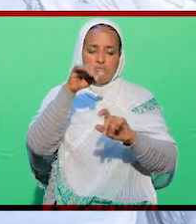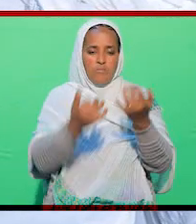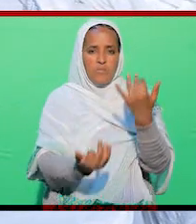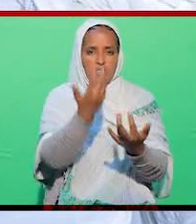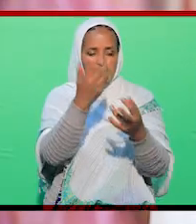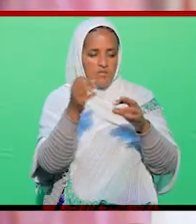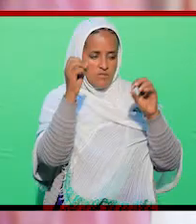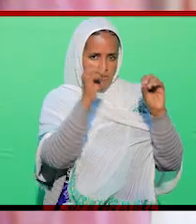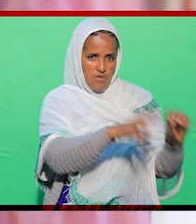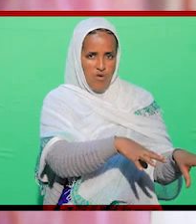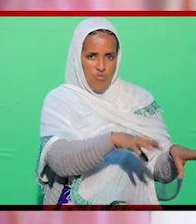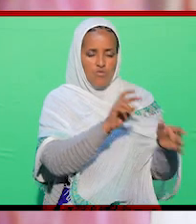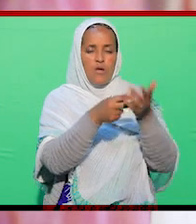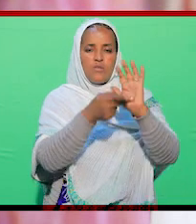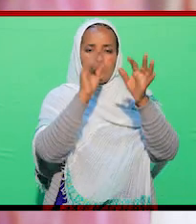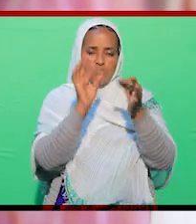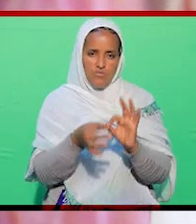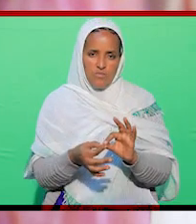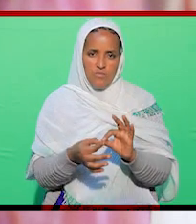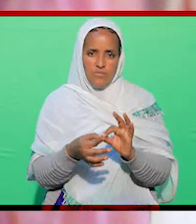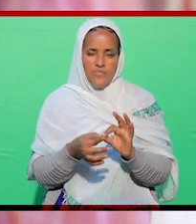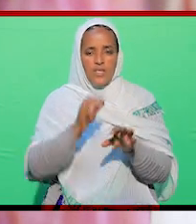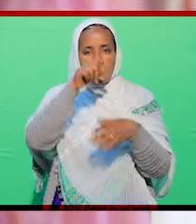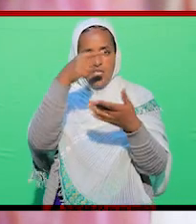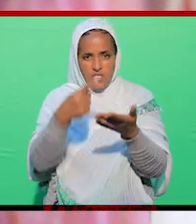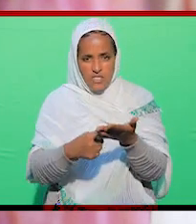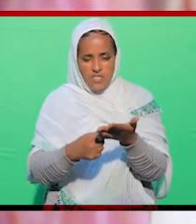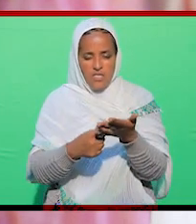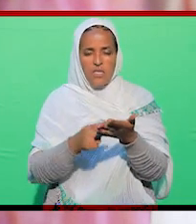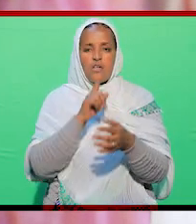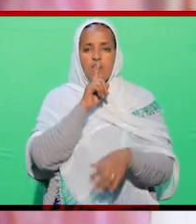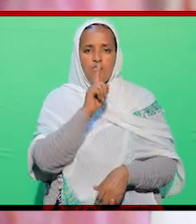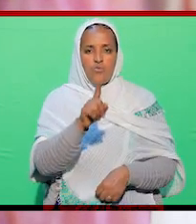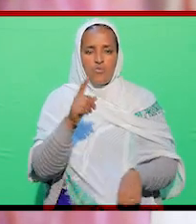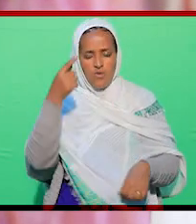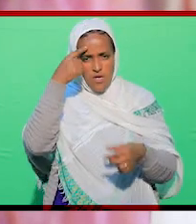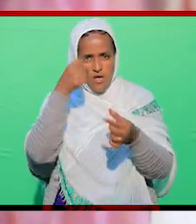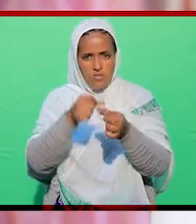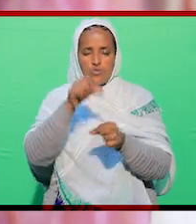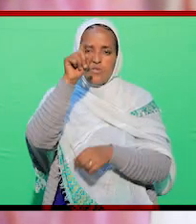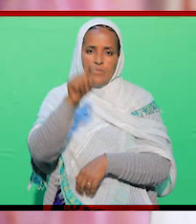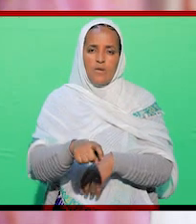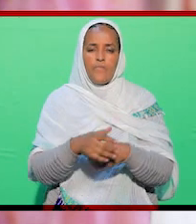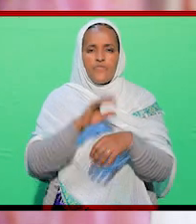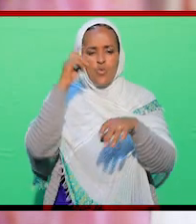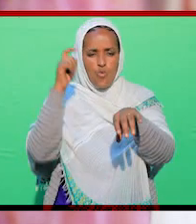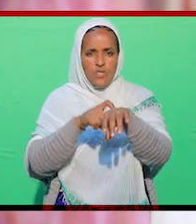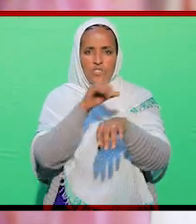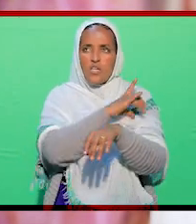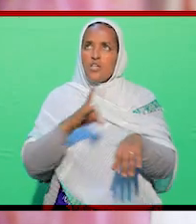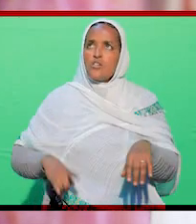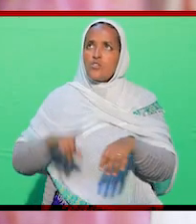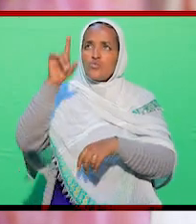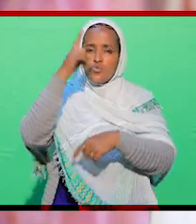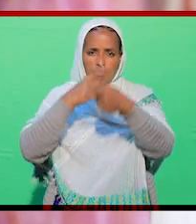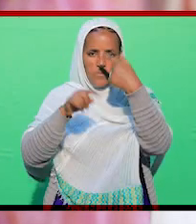በሆነች በገሃነመ እሳት ተጣሉ ማለት ነው። ስለዚህ ይህንን ነው ልናስታውስ የሚገባው።